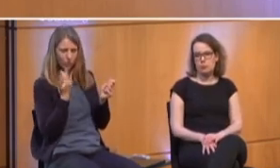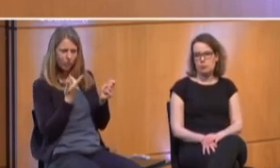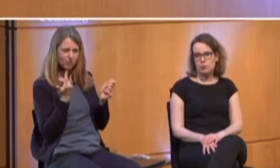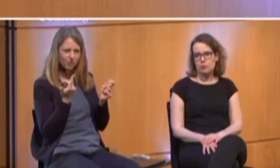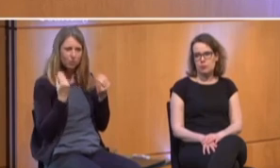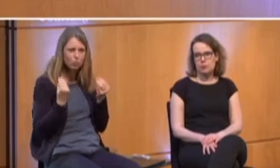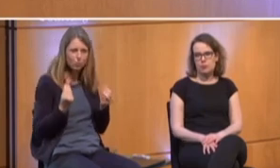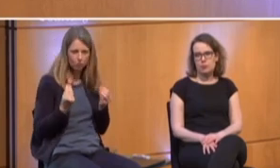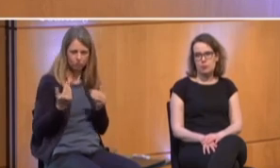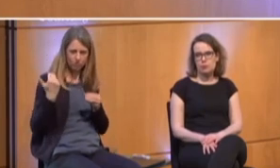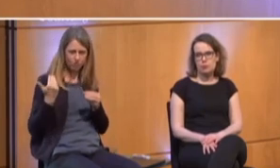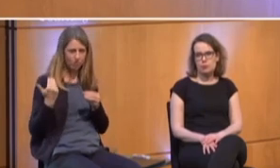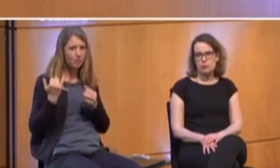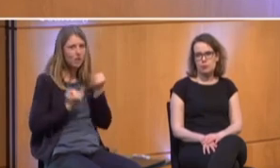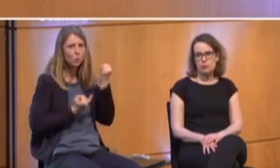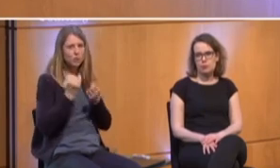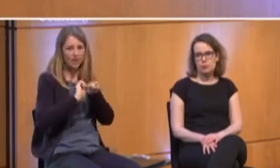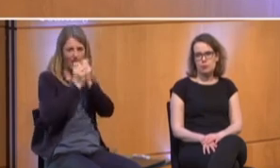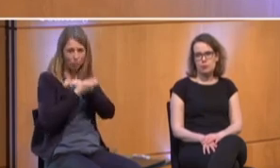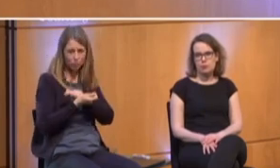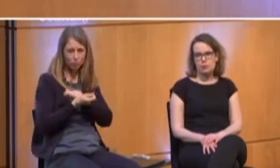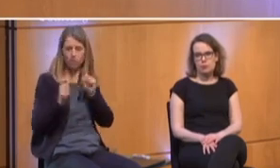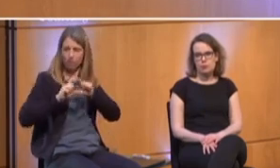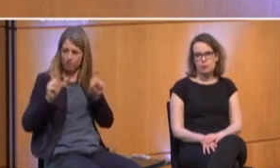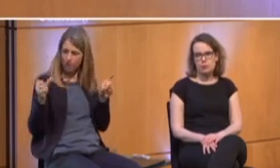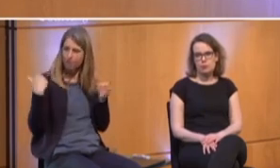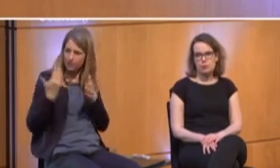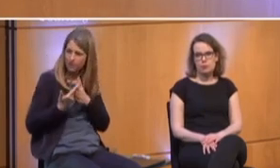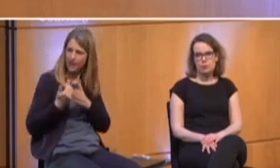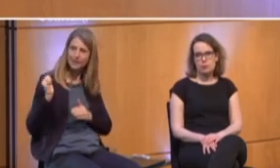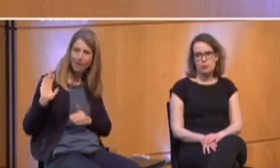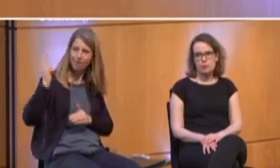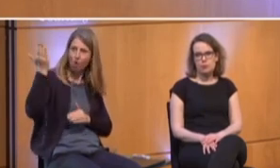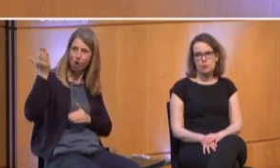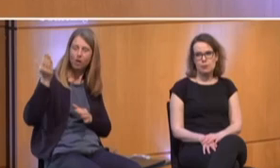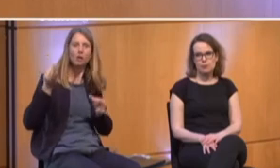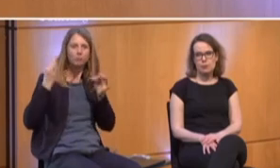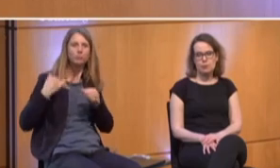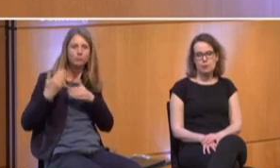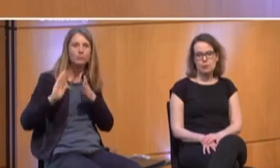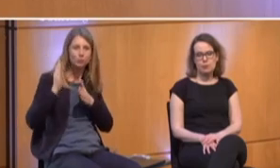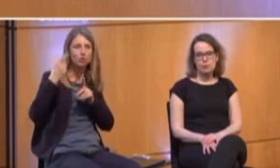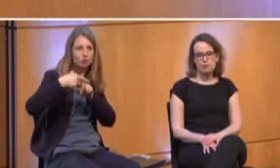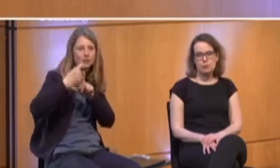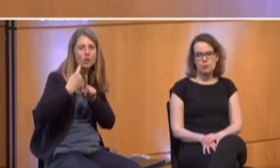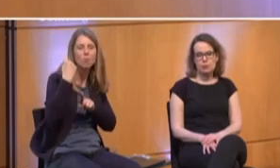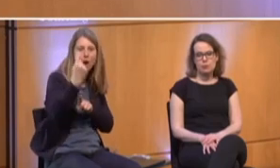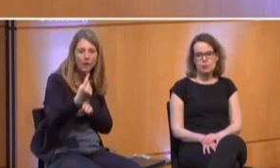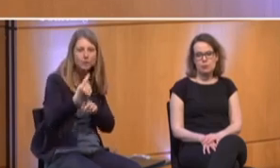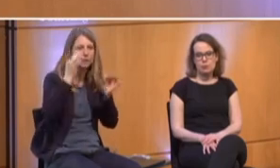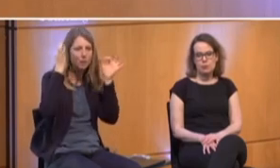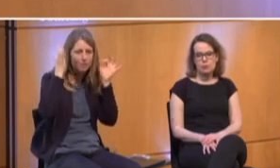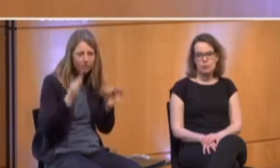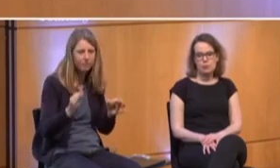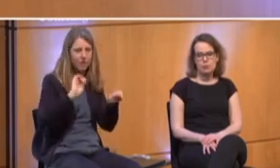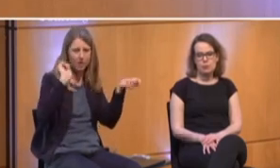Also sehr, sehr oft ist es passiert in den industriellen Revolutionen, dass eben die, die tonangebend waren bis zu einem bestimmten Zeitpunkt, es nicht mehr waren,